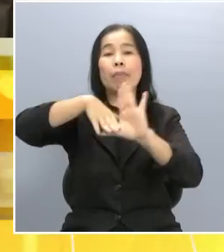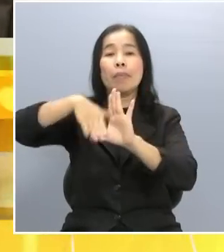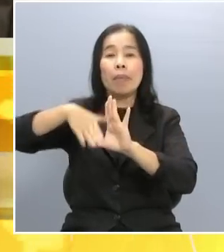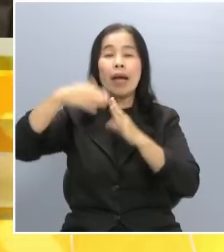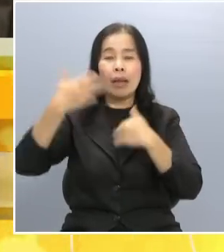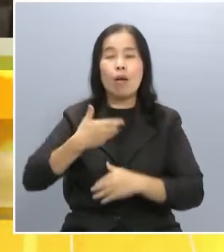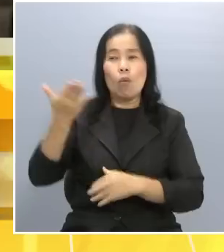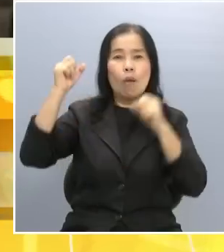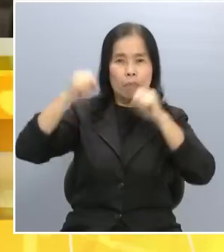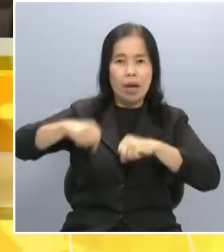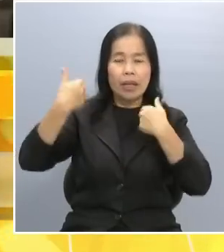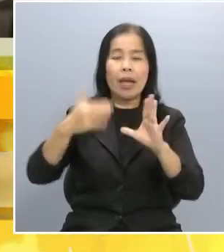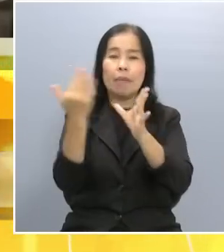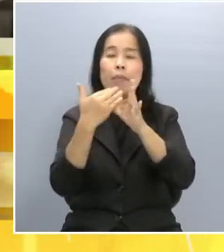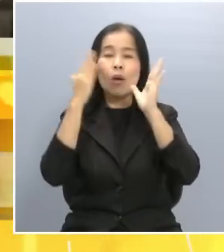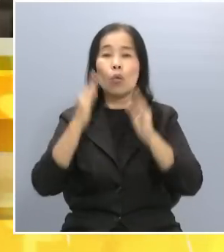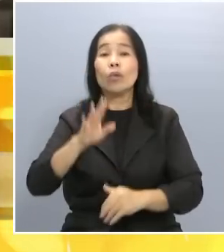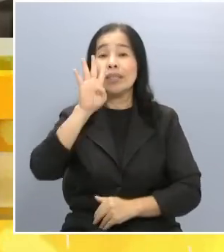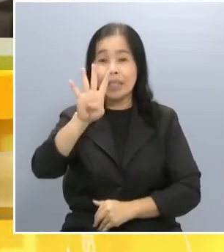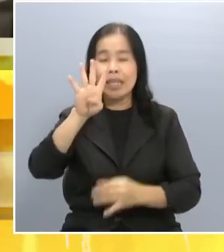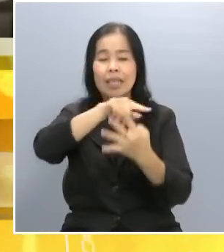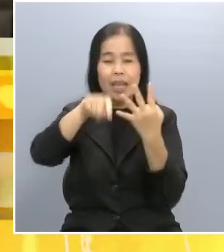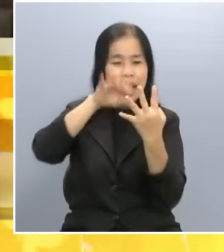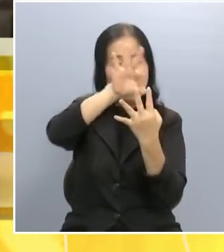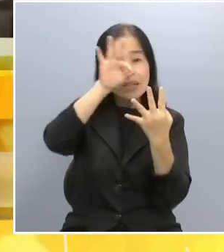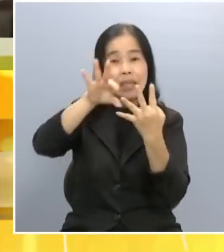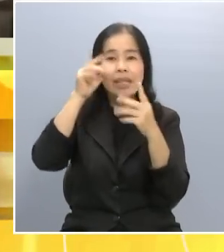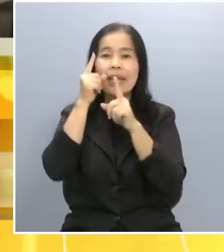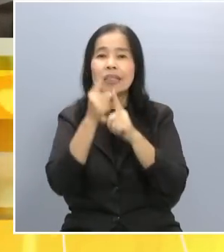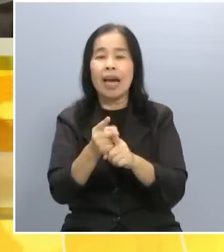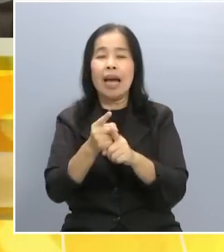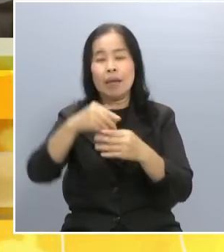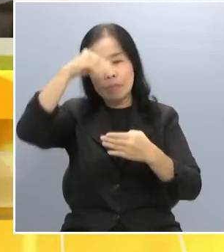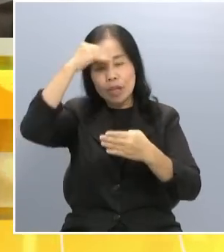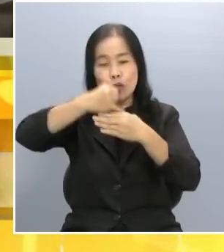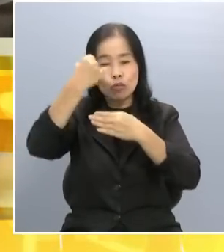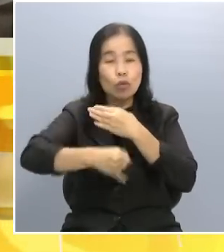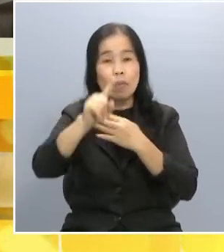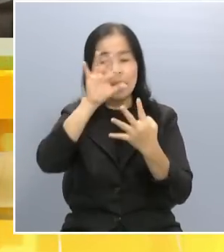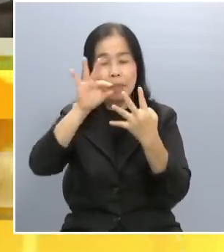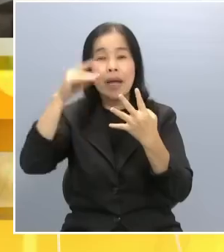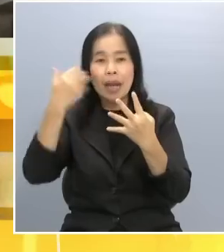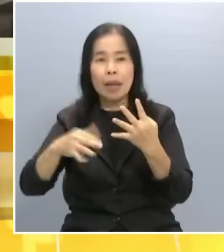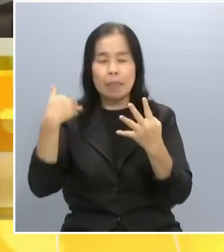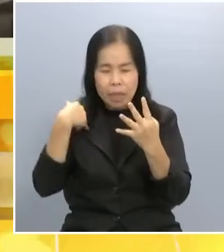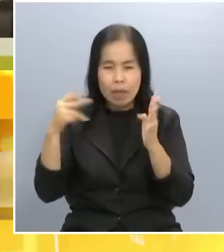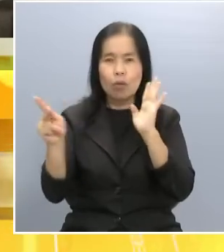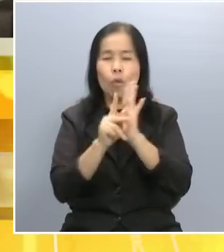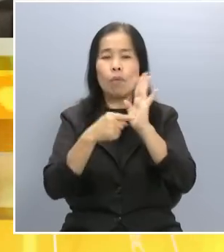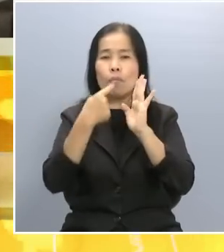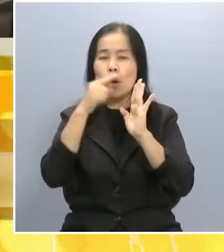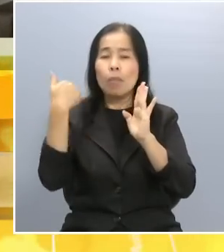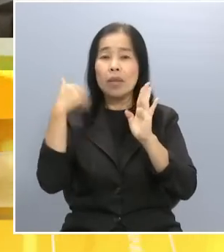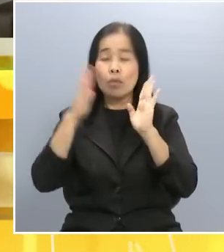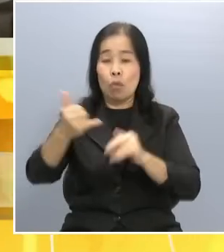ตรเนี่ยเปิดรับสมัคร 4คนจากนั้นก็คัดเลือกตามคุณวุฒิแล้วทีนี้พอได้มาเนี่ยก็มีกฎกตรอันนึงเขียนเอาไว้ว่าคนที่จะเข้ามา